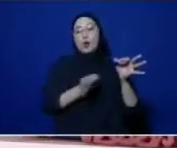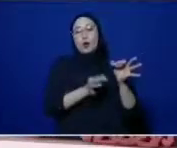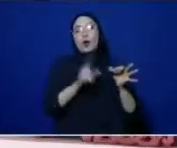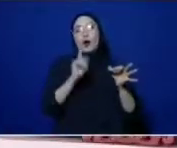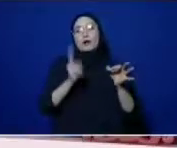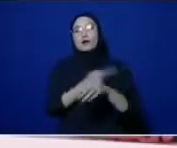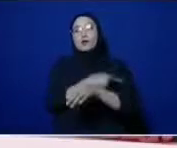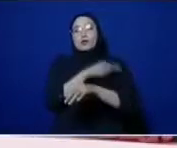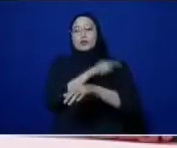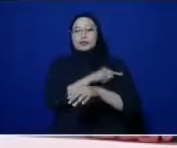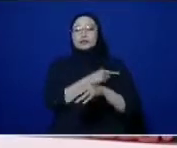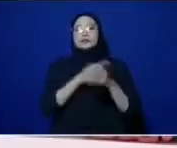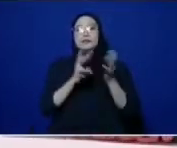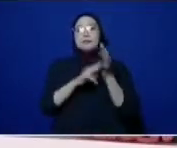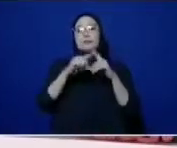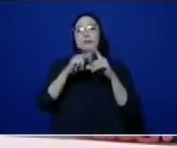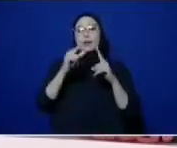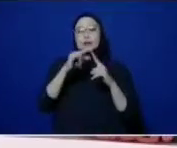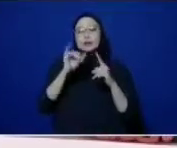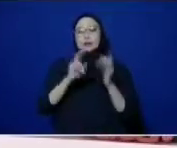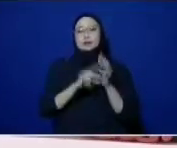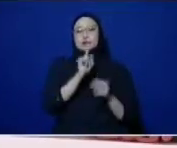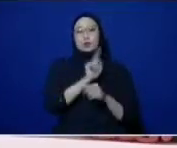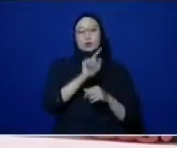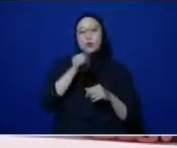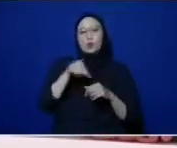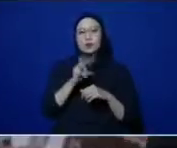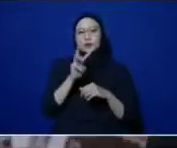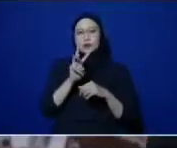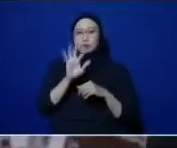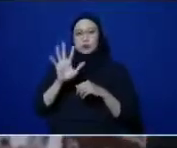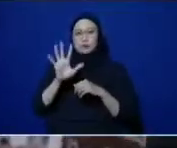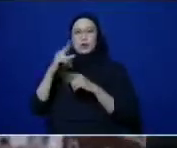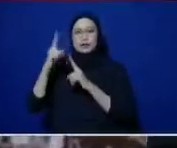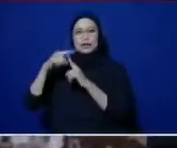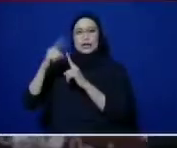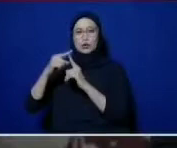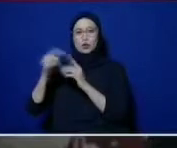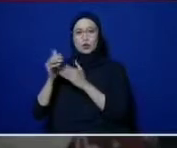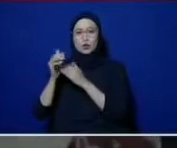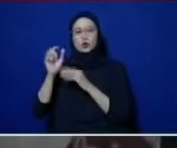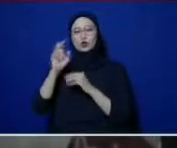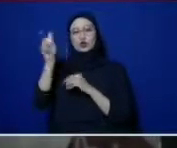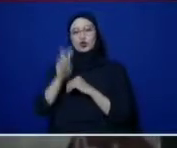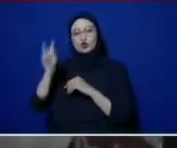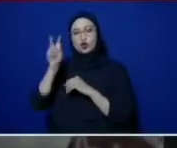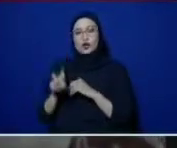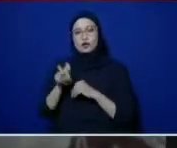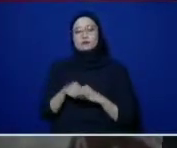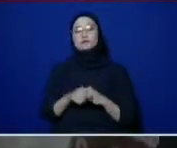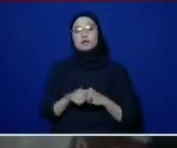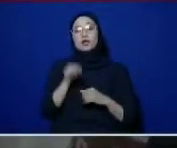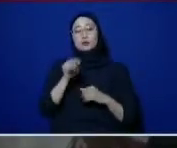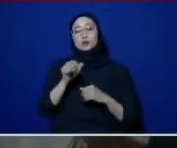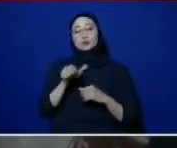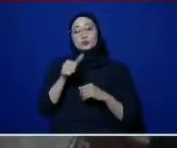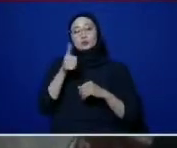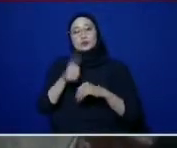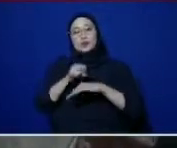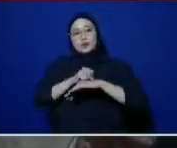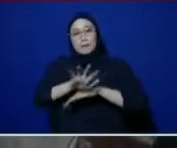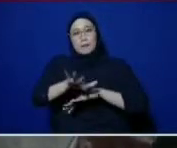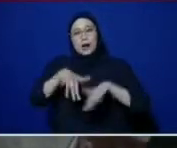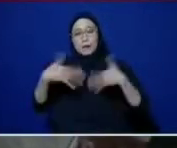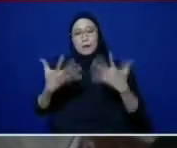1,35 triliun dolar Amerika Serikat. Hal ini dapat menjadi modal untuk mewujudkan